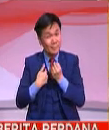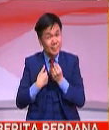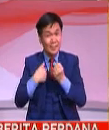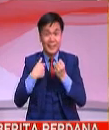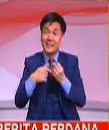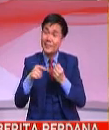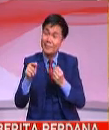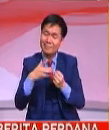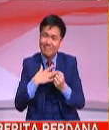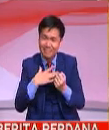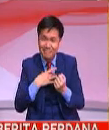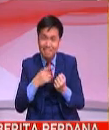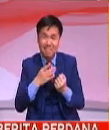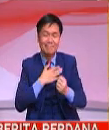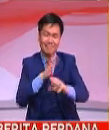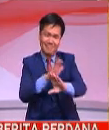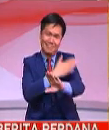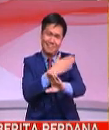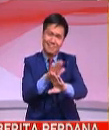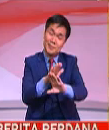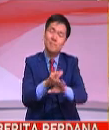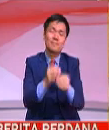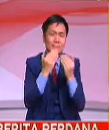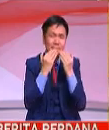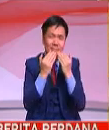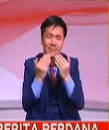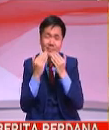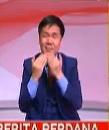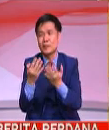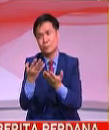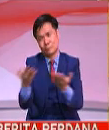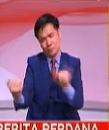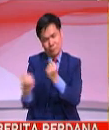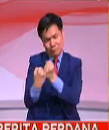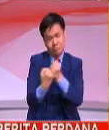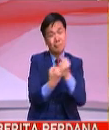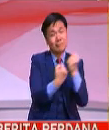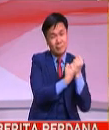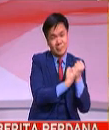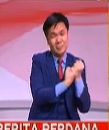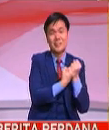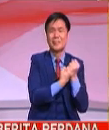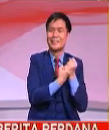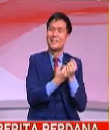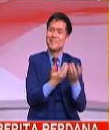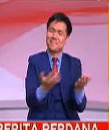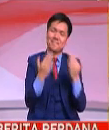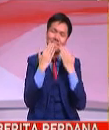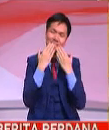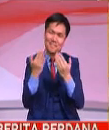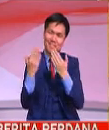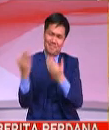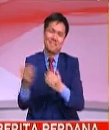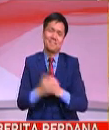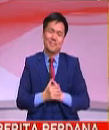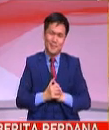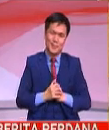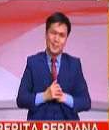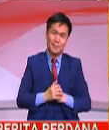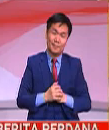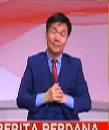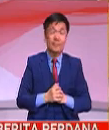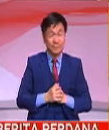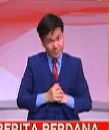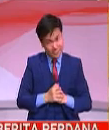muzik-muzik di telinga anda, terima kasih banyak-banyak, sebab tanpa anda juga saya ni tak ada apa. So